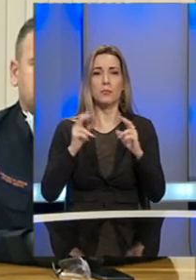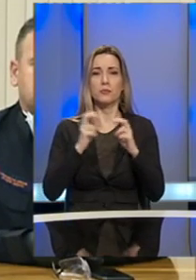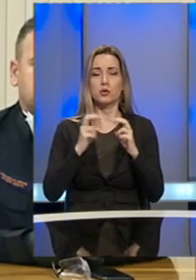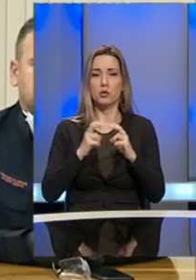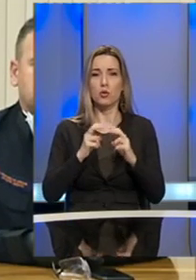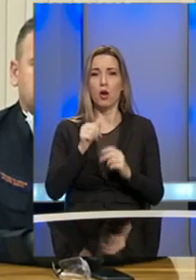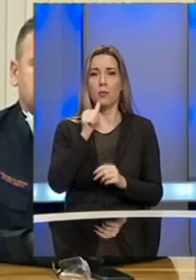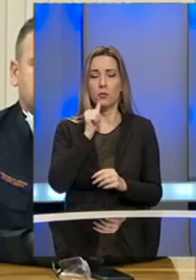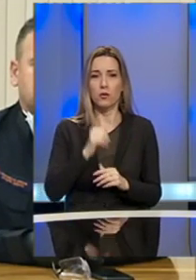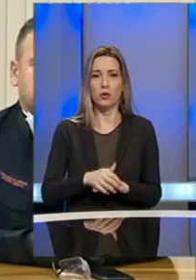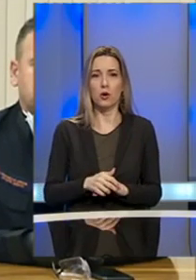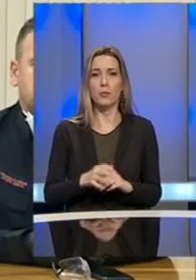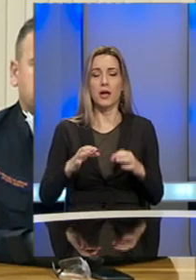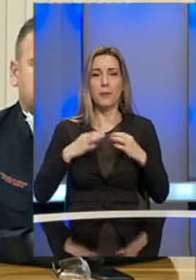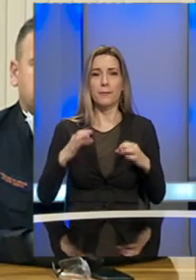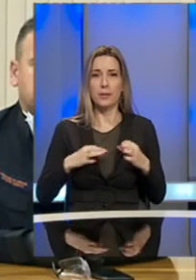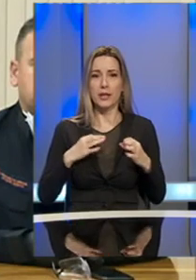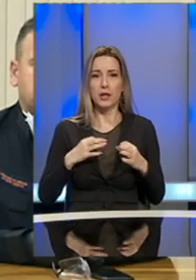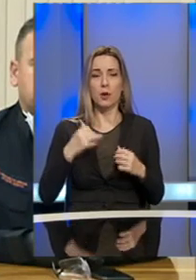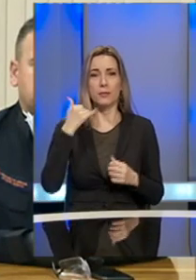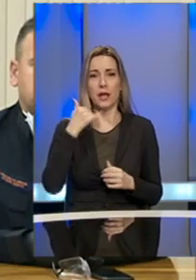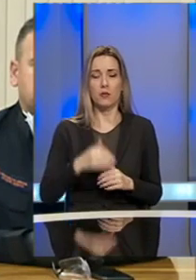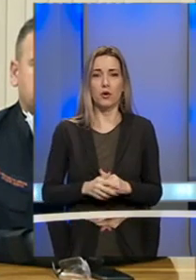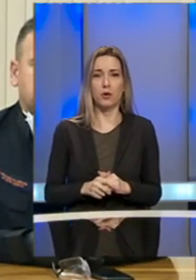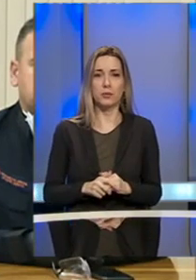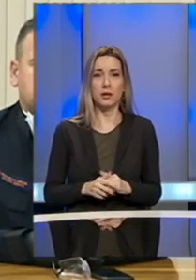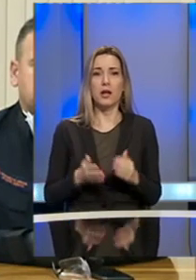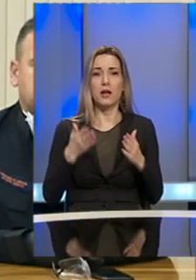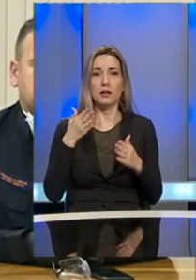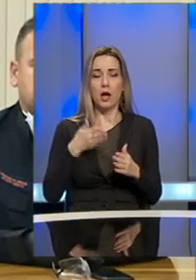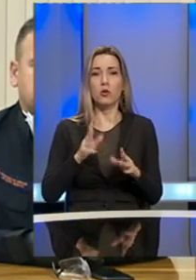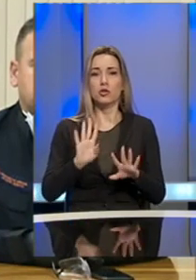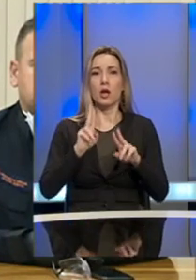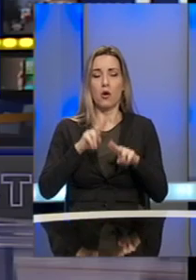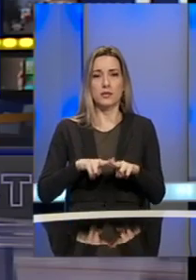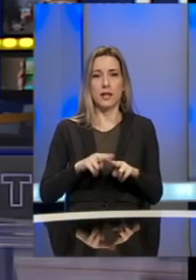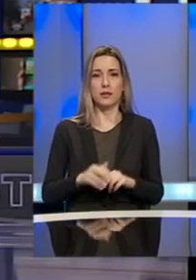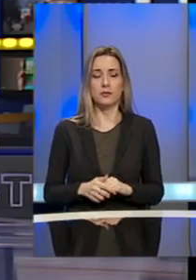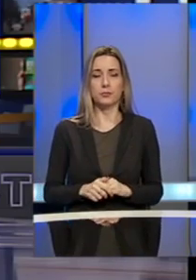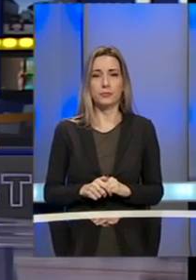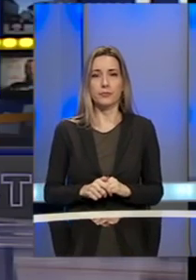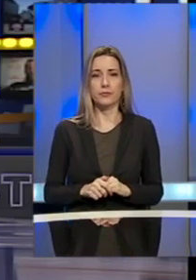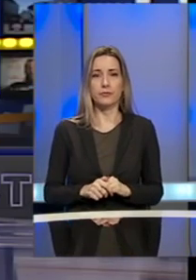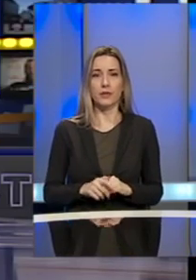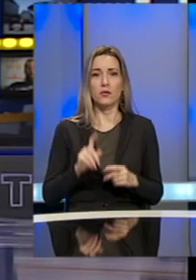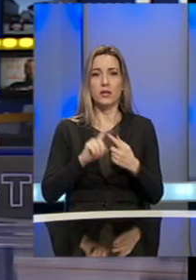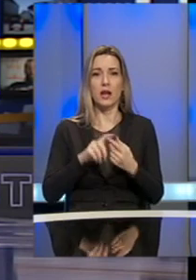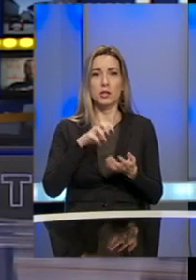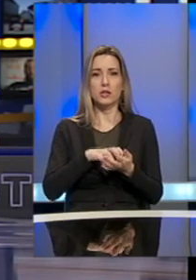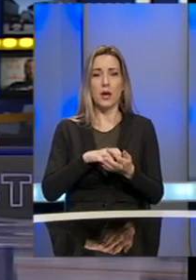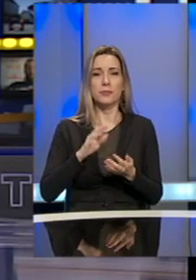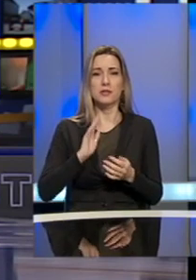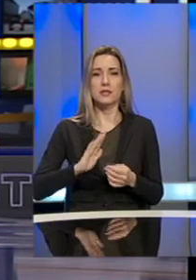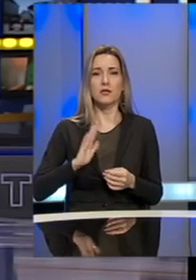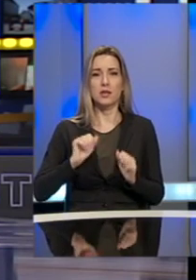strujom, vodom, plinom, telefonom. Tako će i ostati. Federalni štab civilne